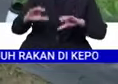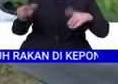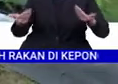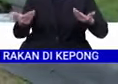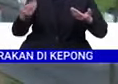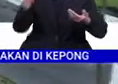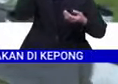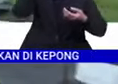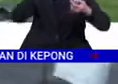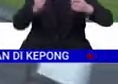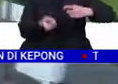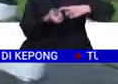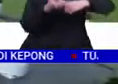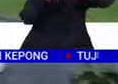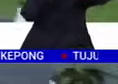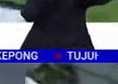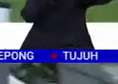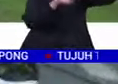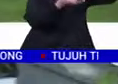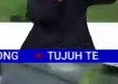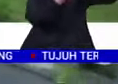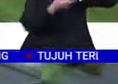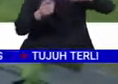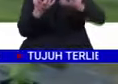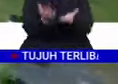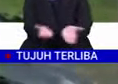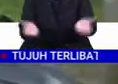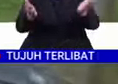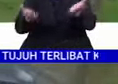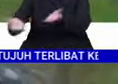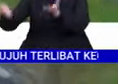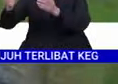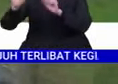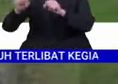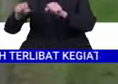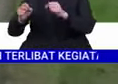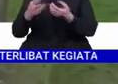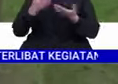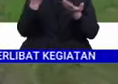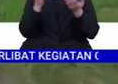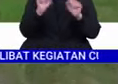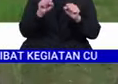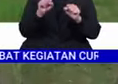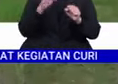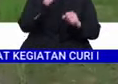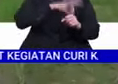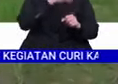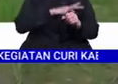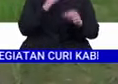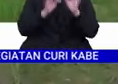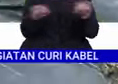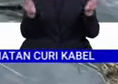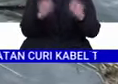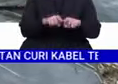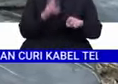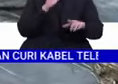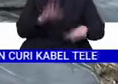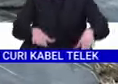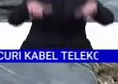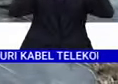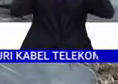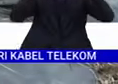fertigasi gantung pihaknya yakin ia mampu mengurangkan kos kerugian yang dialami peserta jika berlaku banjir pada